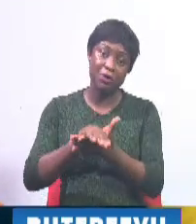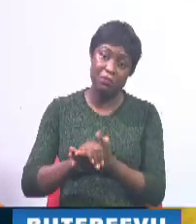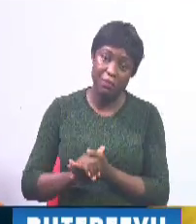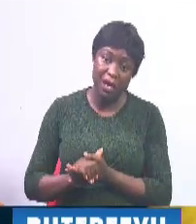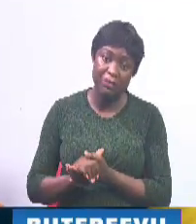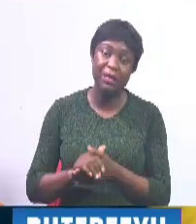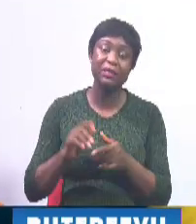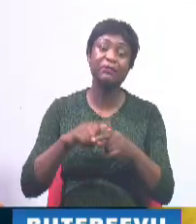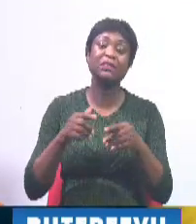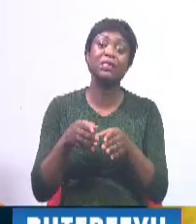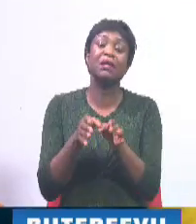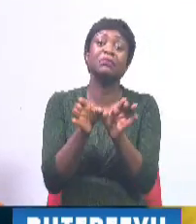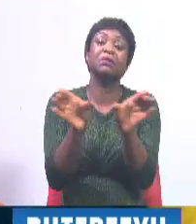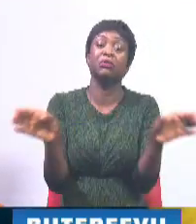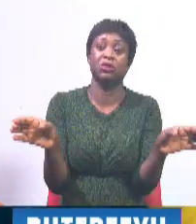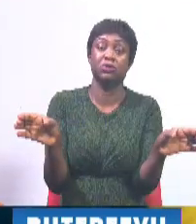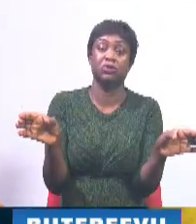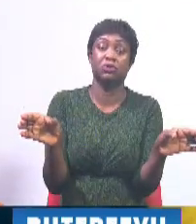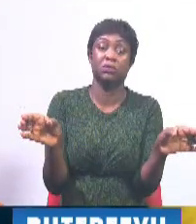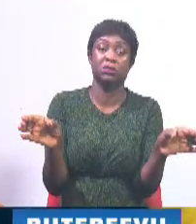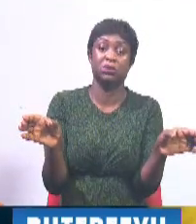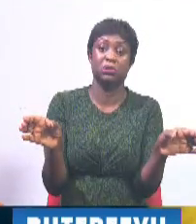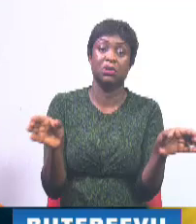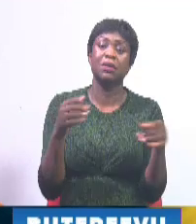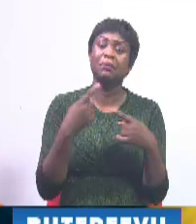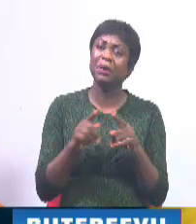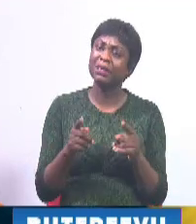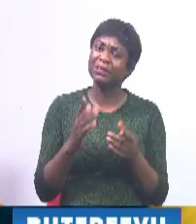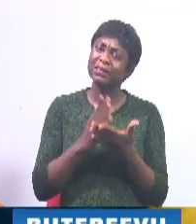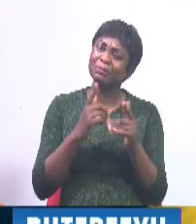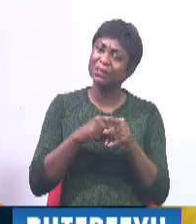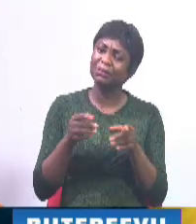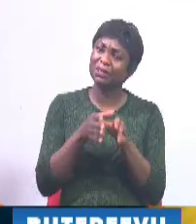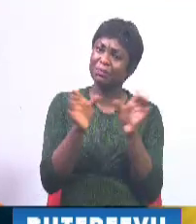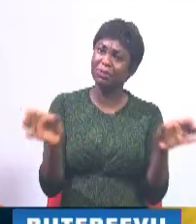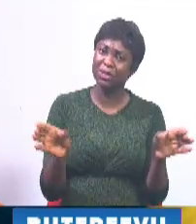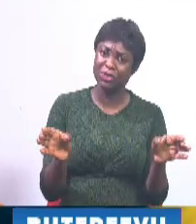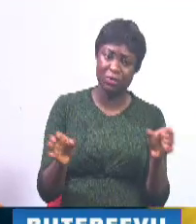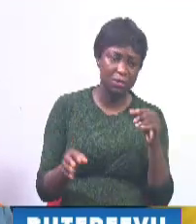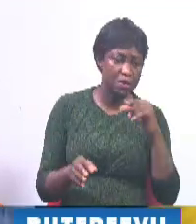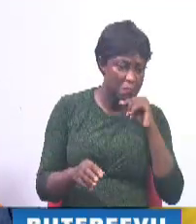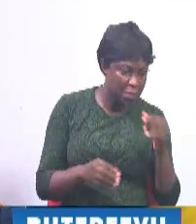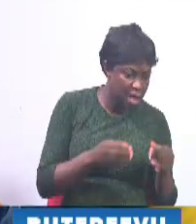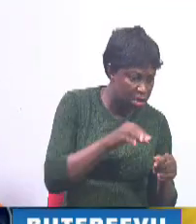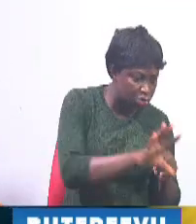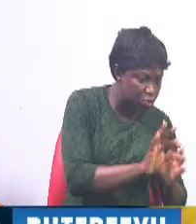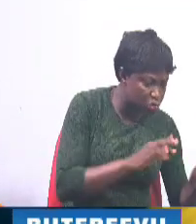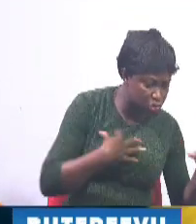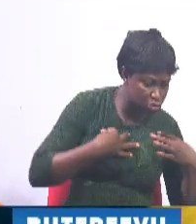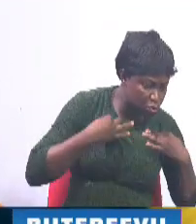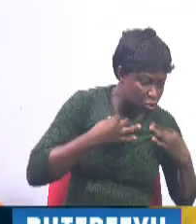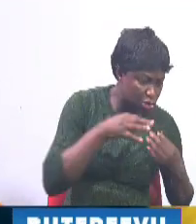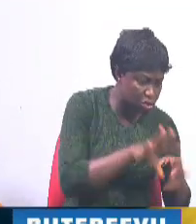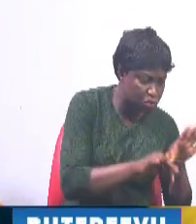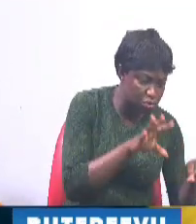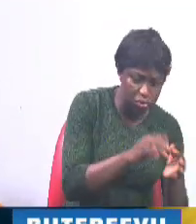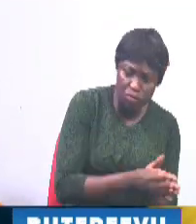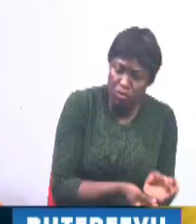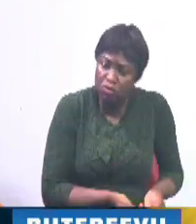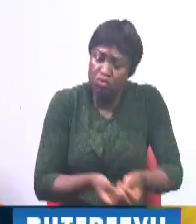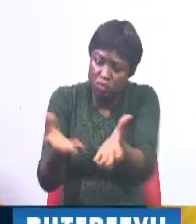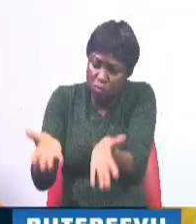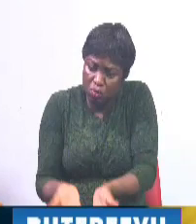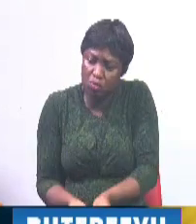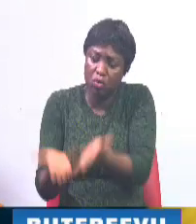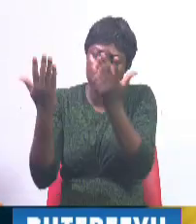nga mwawukana naye webituuka mu kwawukana ogenda n'olaba ng'omwami asibirako omukyalo obugoye bwe yajja nabo n'amugamba genda tafuddeyo okumanya omukyalo ono